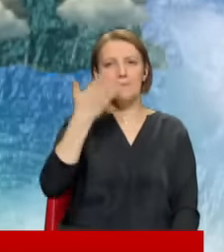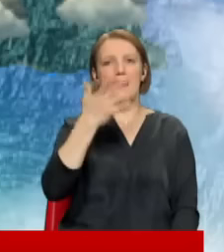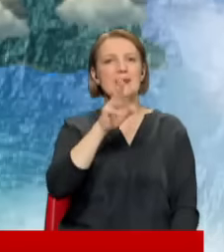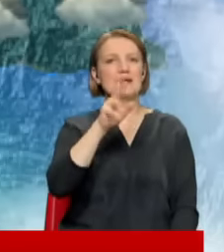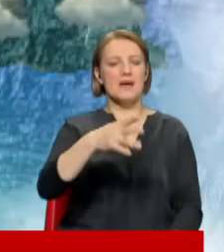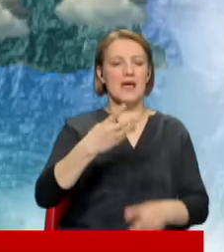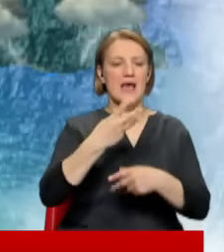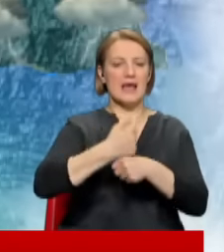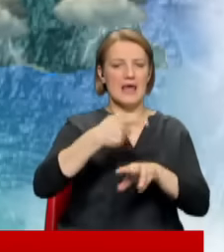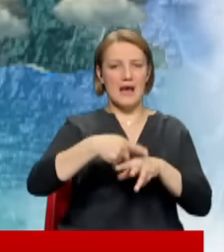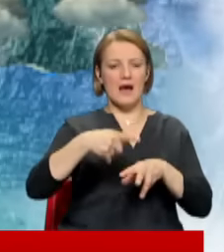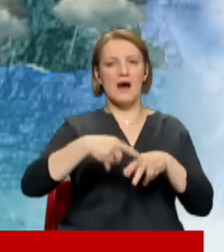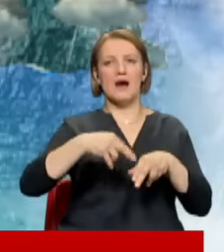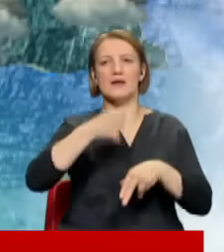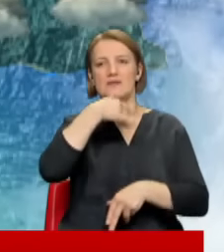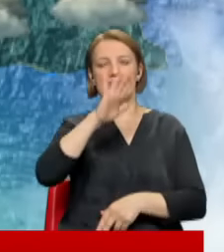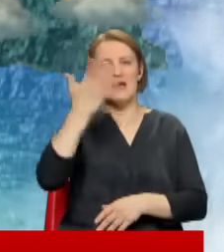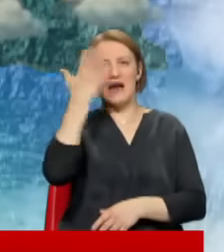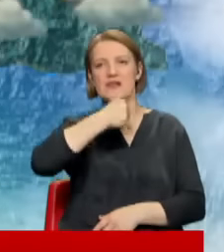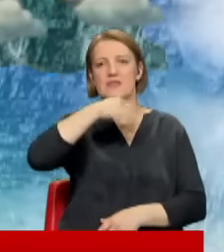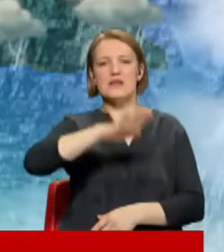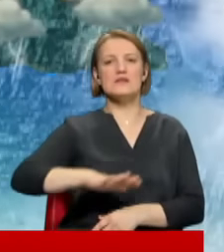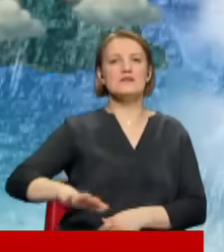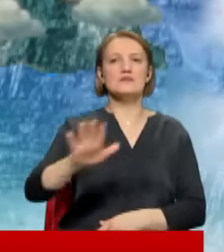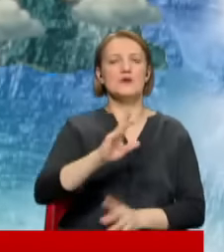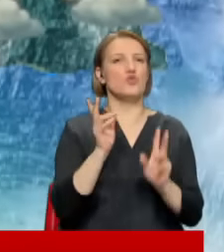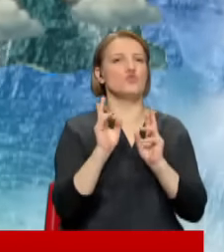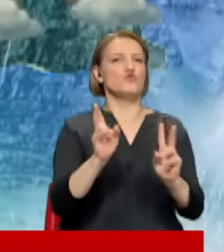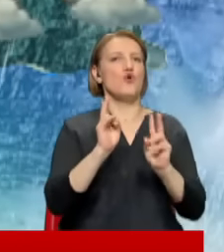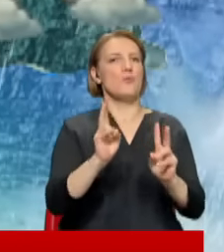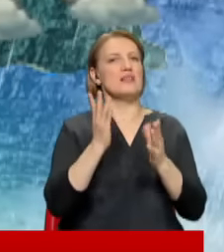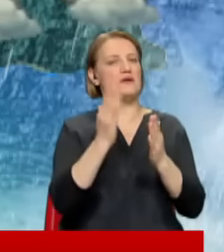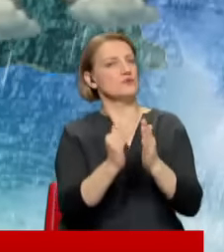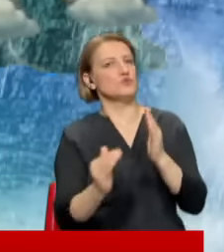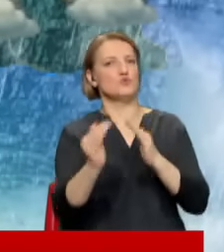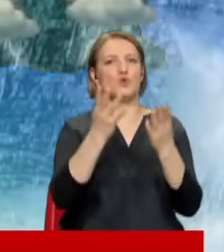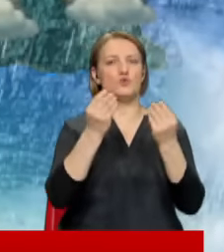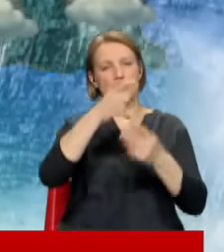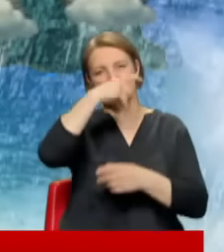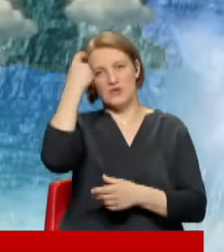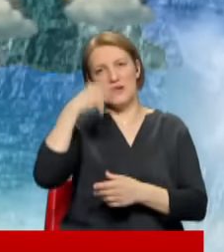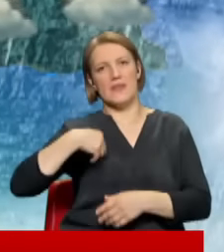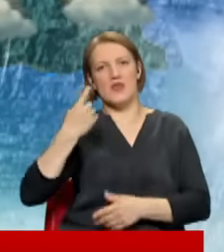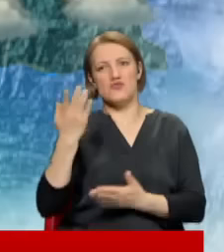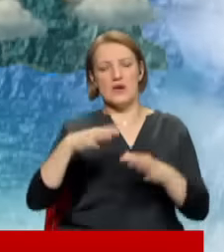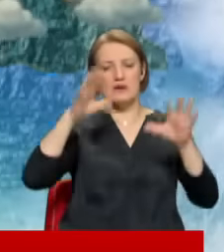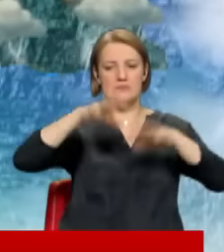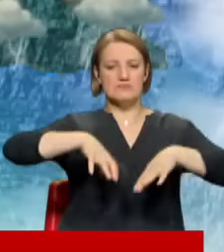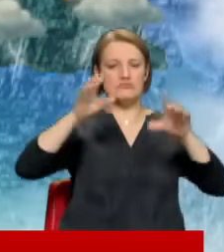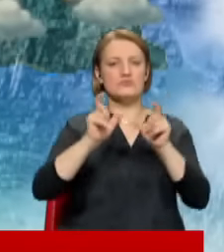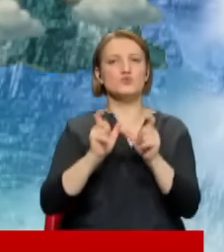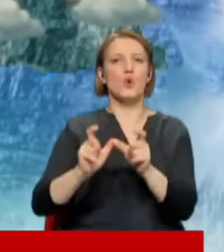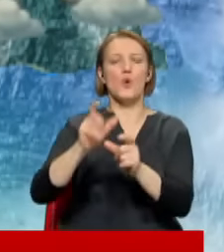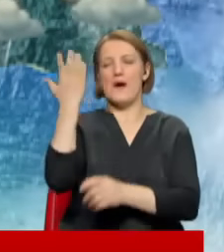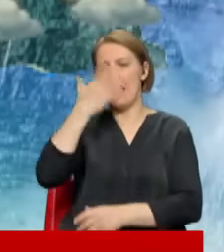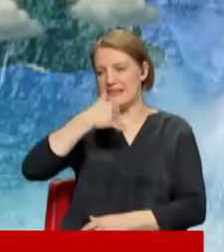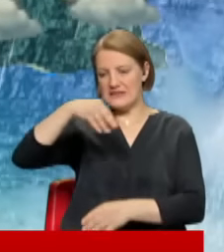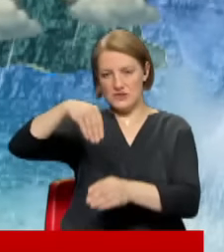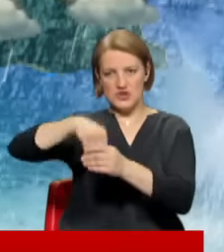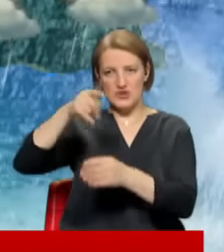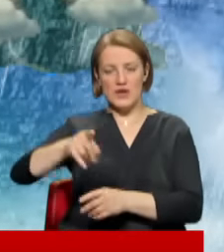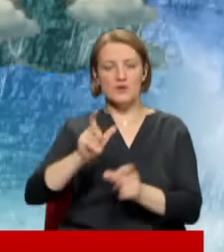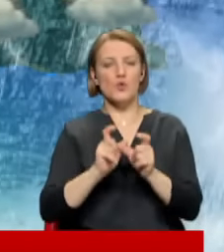gibi Ege, Akdeniz ve Karadeniz'in kıyı kesimlerinde mevsim normallerinin üzerinde olacak sıcaklık. Yağışların ise Doğu Karadeniz'in iç